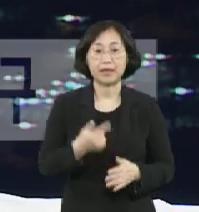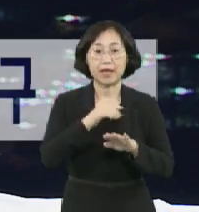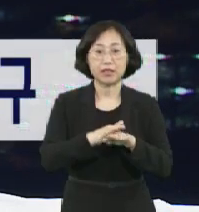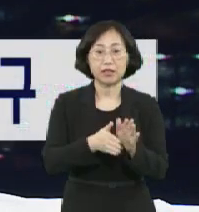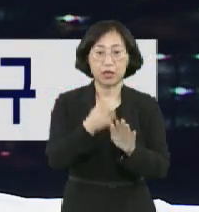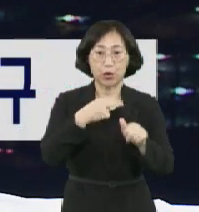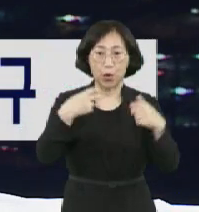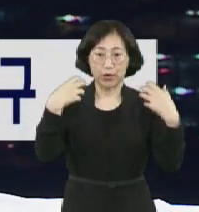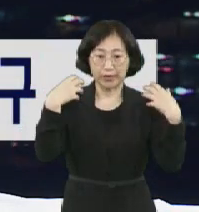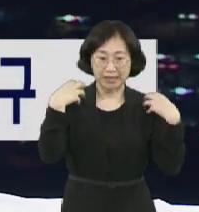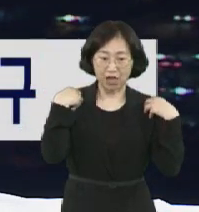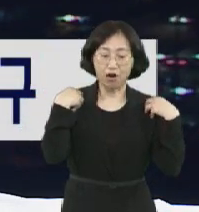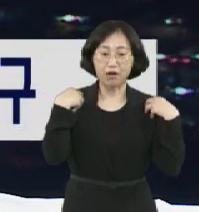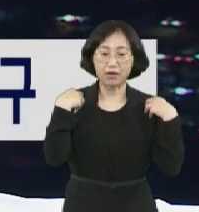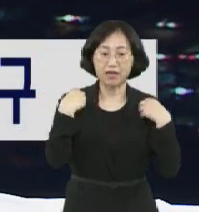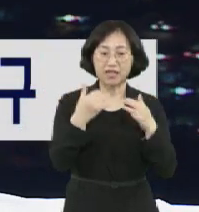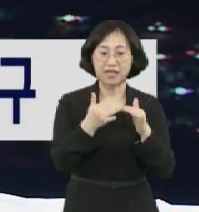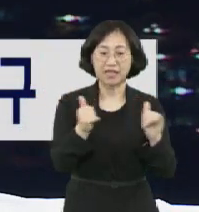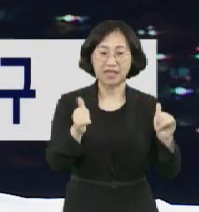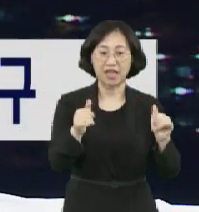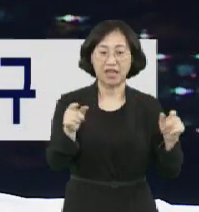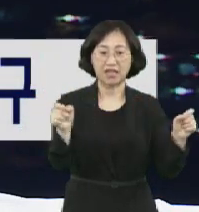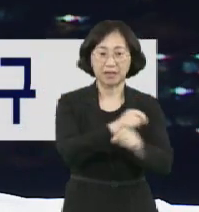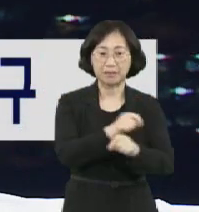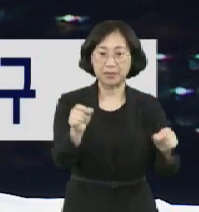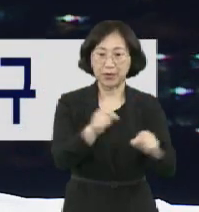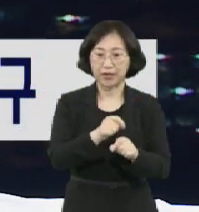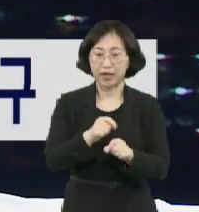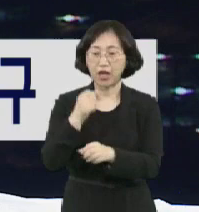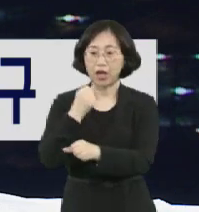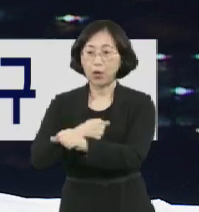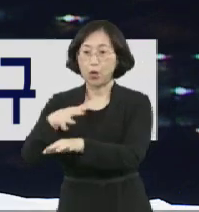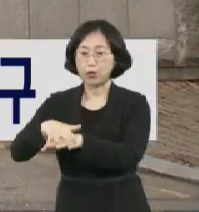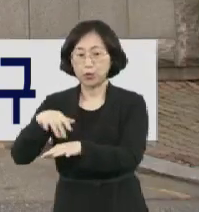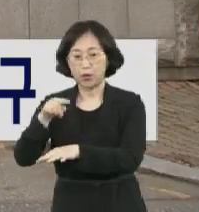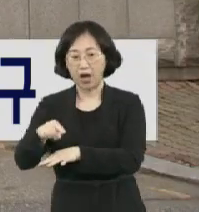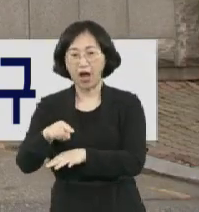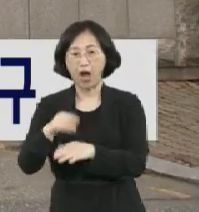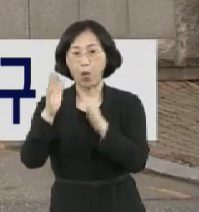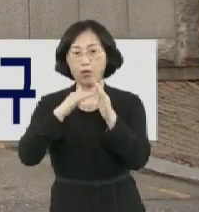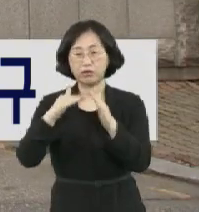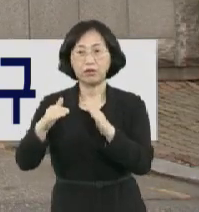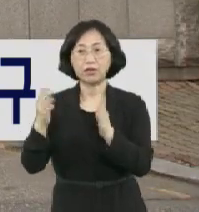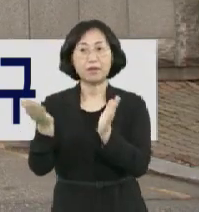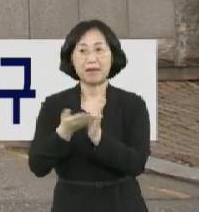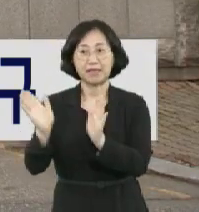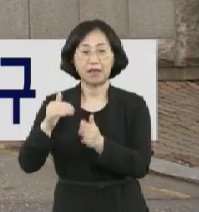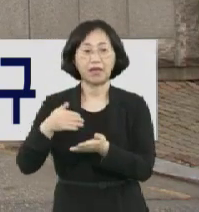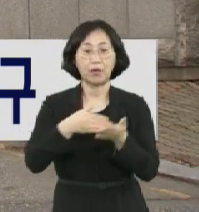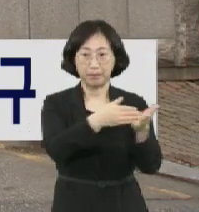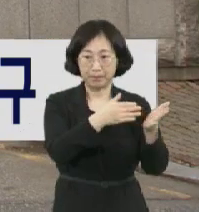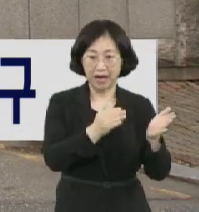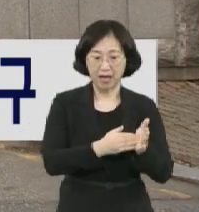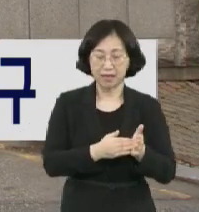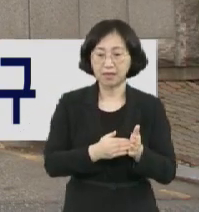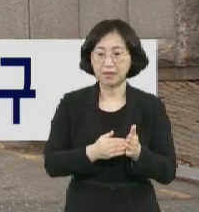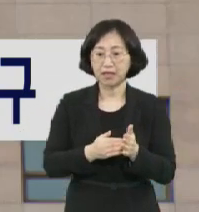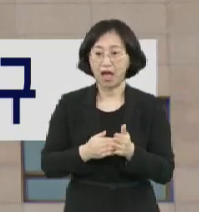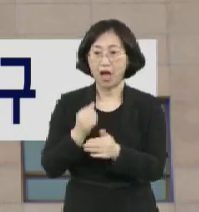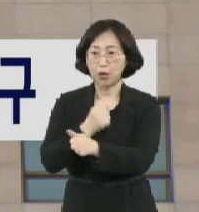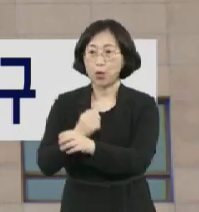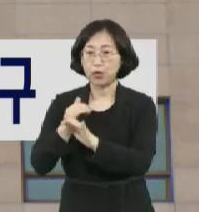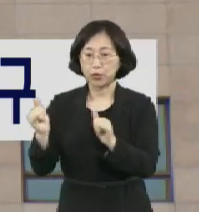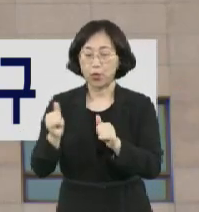대전시교육청 의 최근 인사와 관련해 공무원노조 되기 공정성 문제를 제기하고 있습니다 교육청 공무원